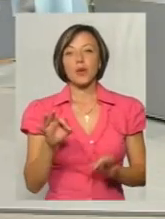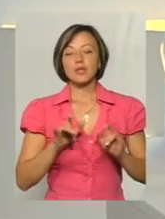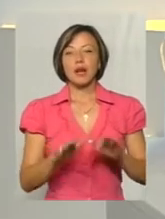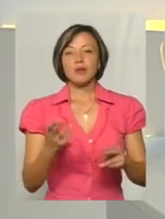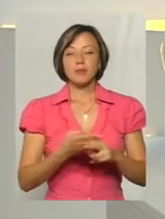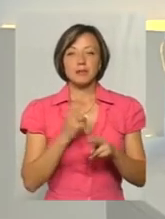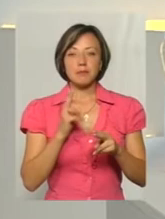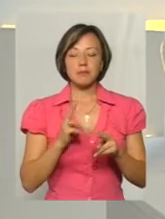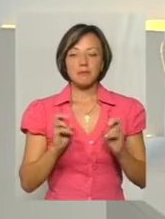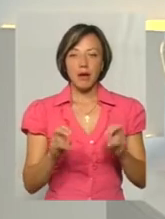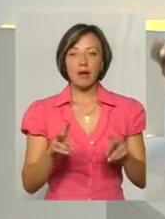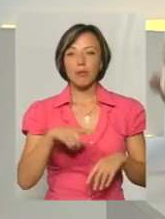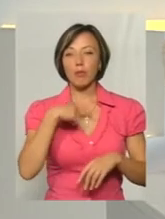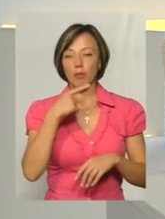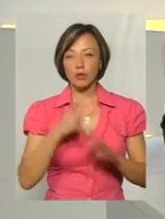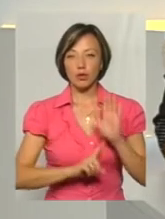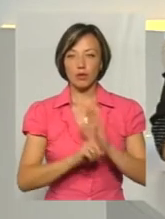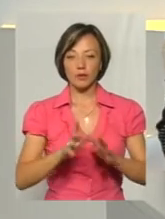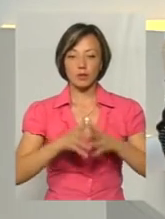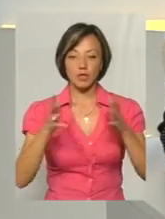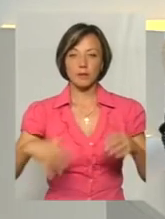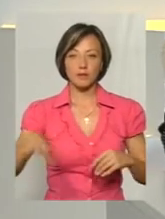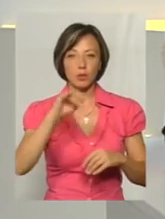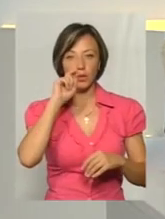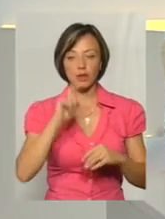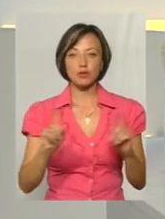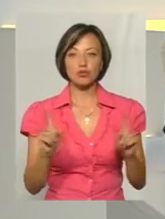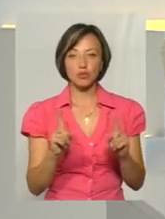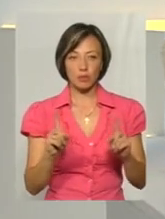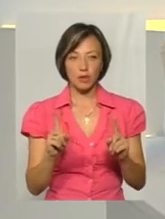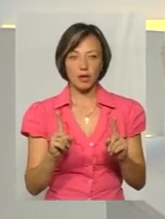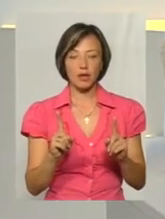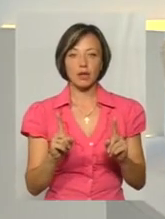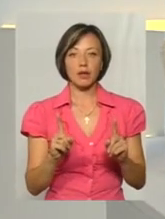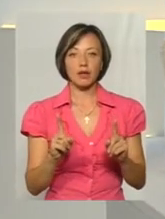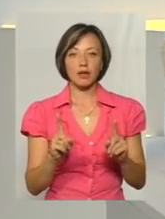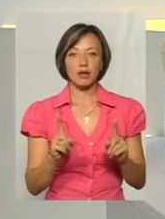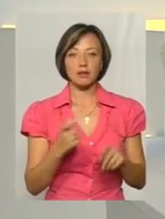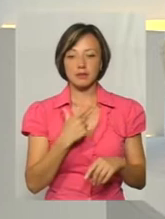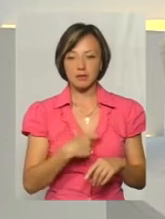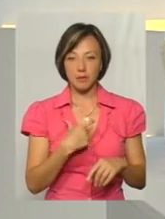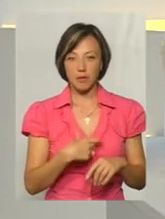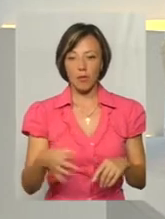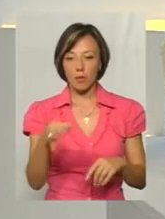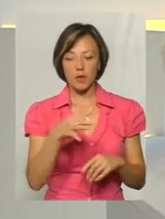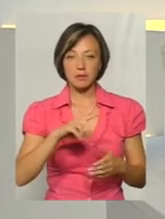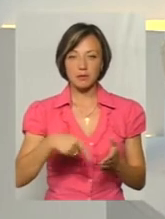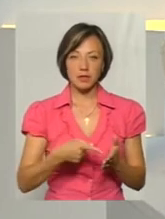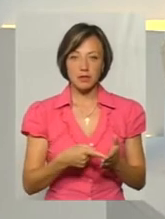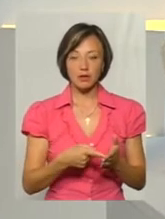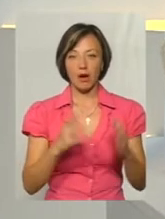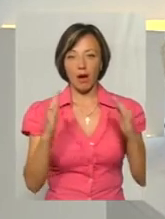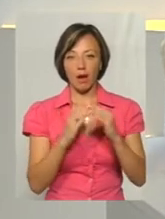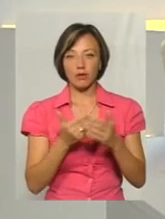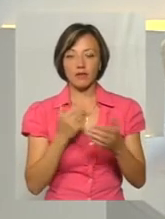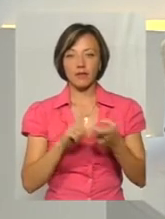ми почали говорити в масштабах всієї України, для того, щоб убезпечити себе, свою область, своє місто, свою хату